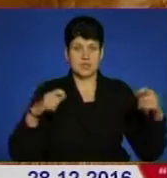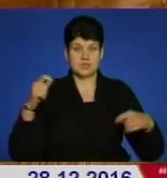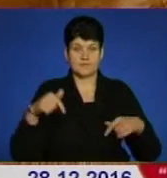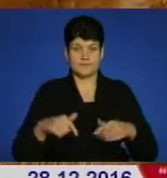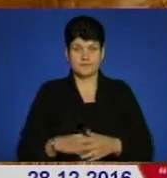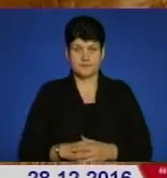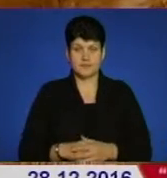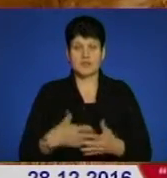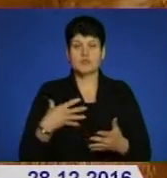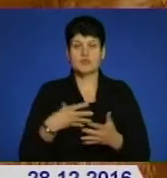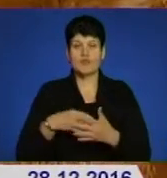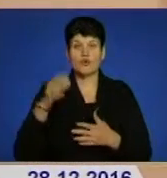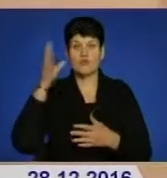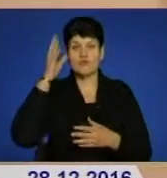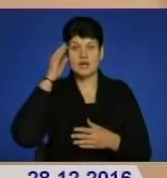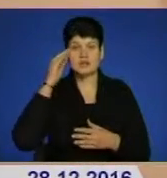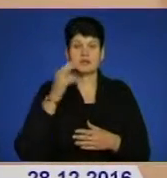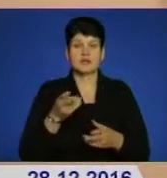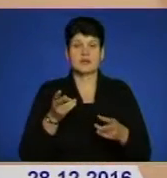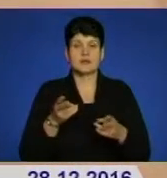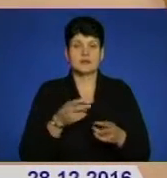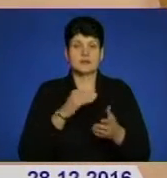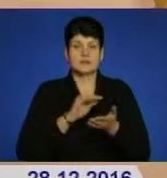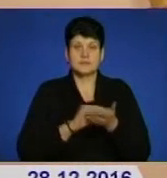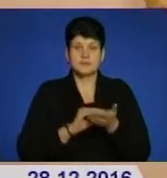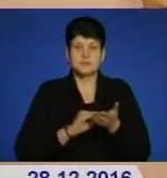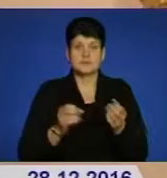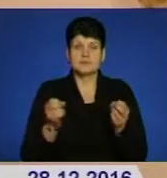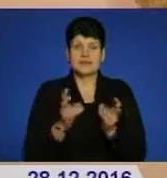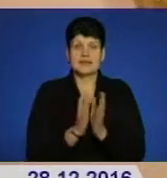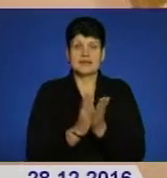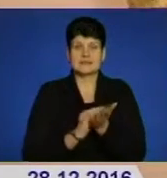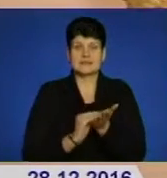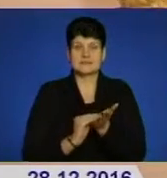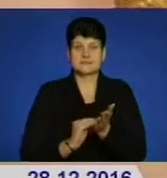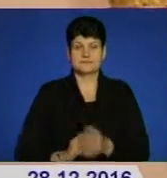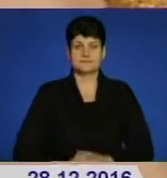Свої враження від виставки відвідувачі залишають у спеціальній книзі відгуків.